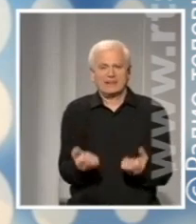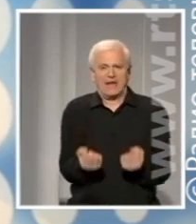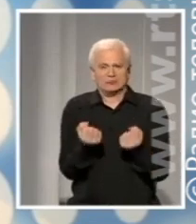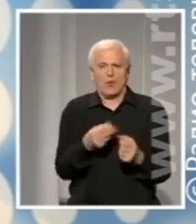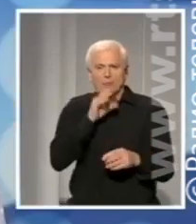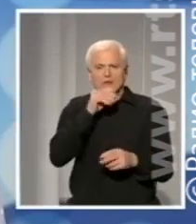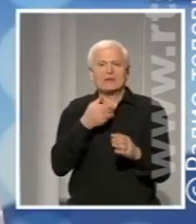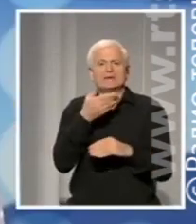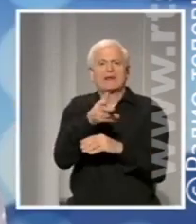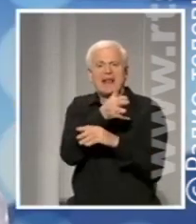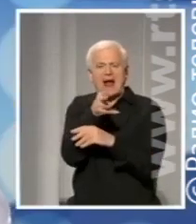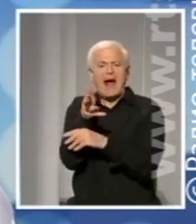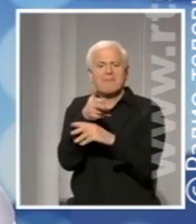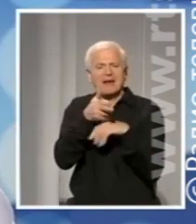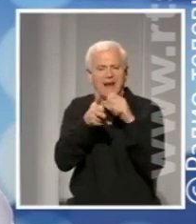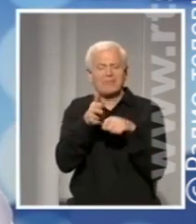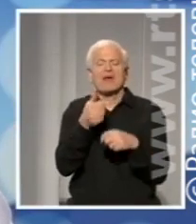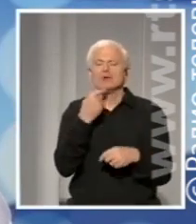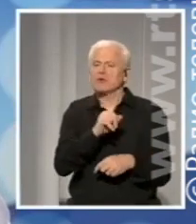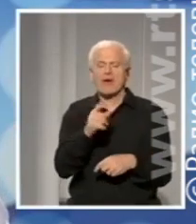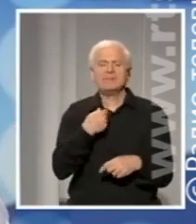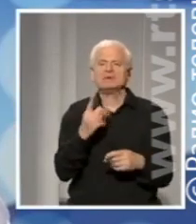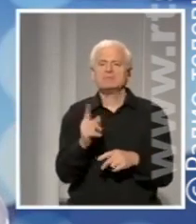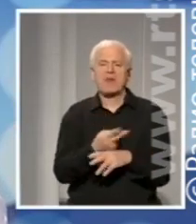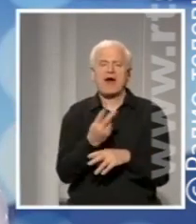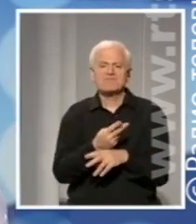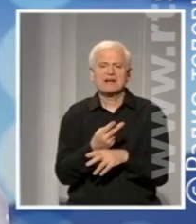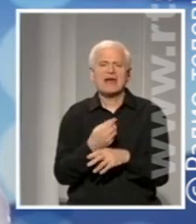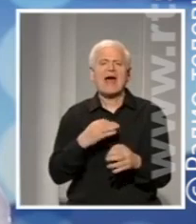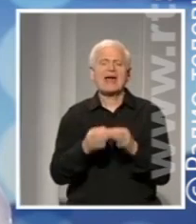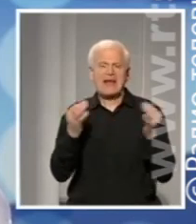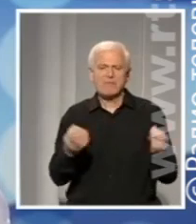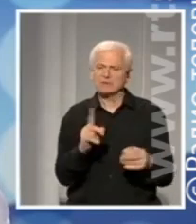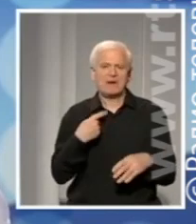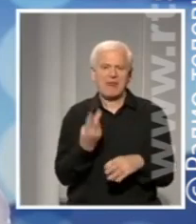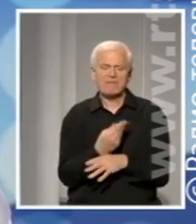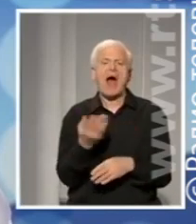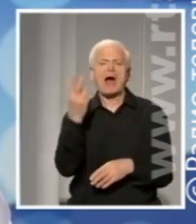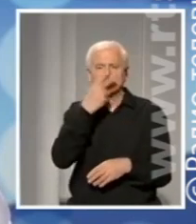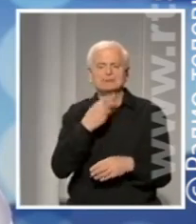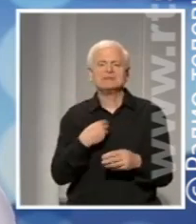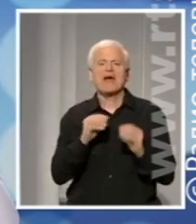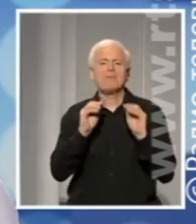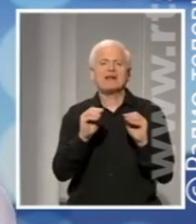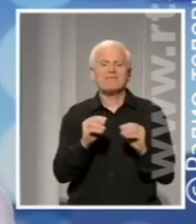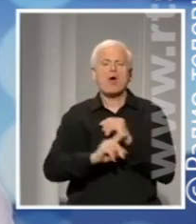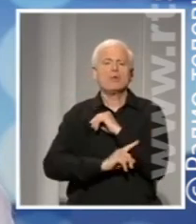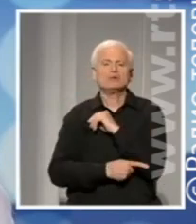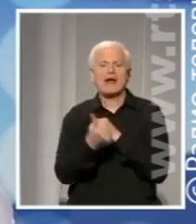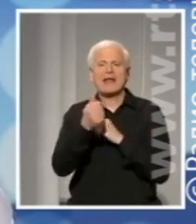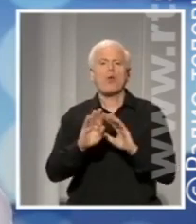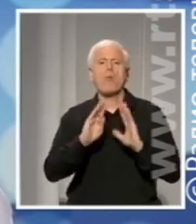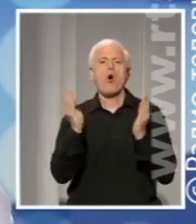pričati 2 sata? Pa znate kako, nismo navikli na javni nastup, ali svakako predavati učenicima i jednom odeljenju